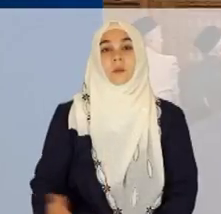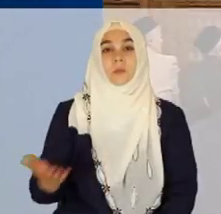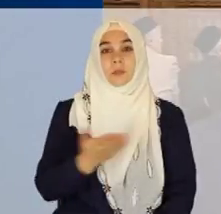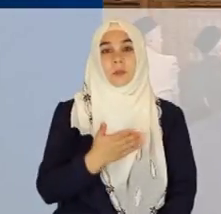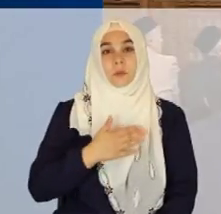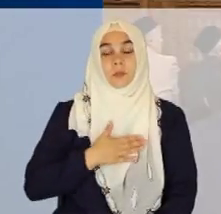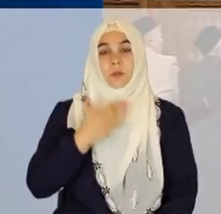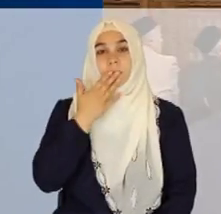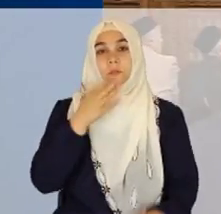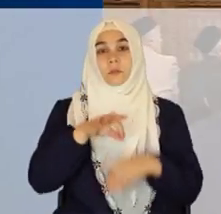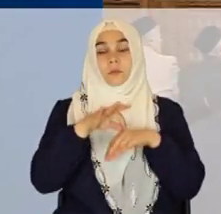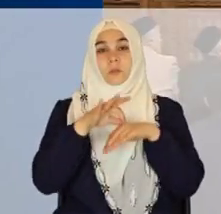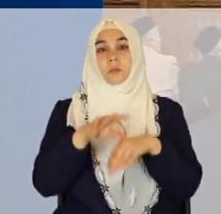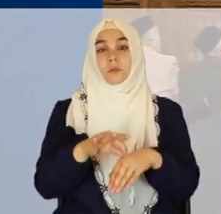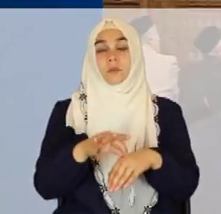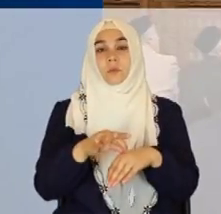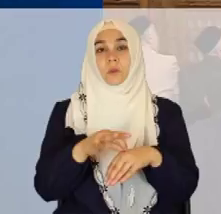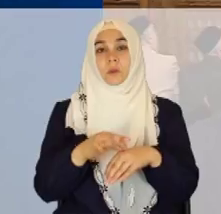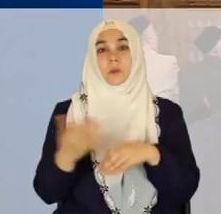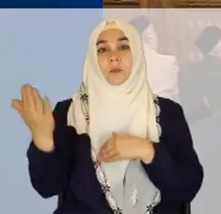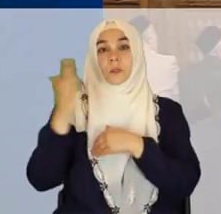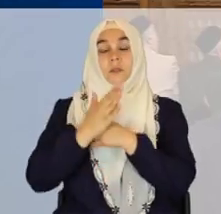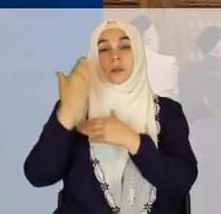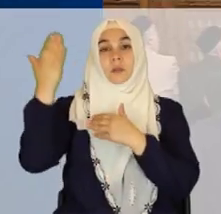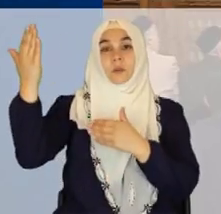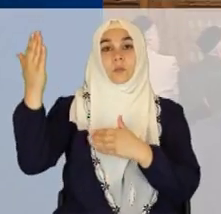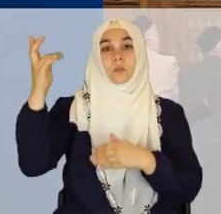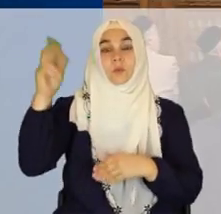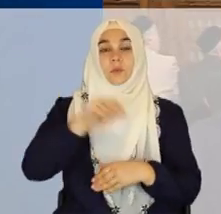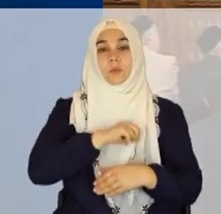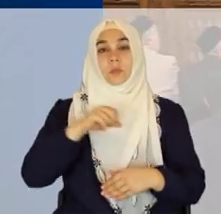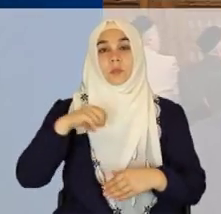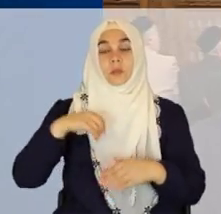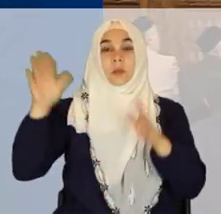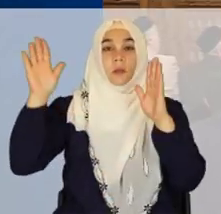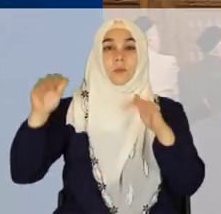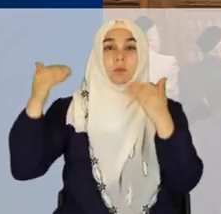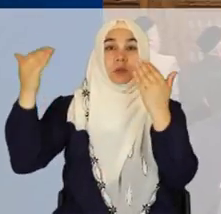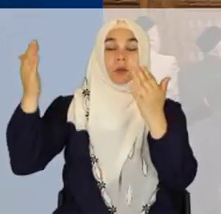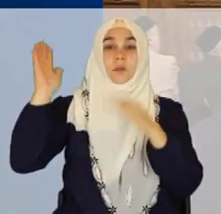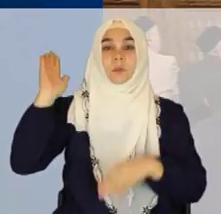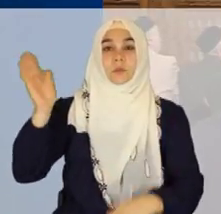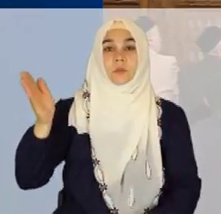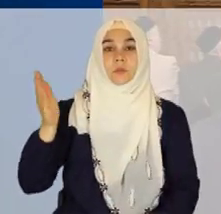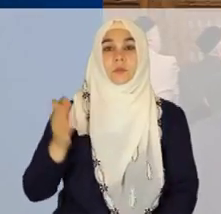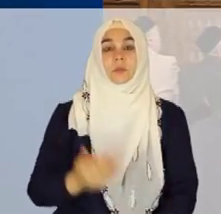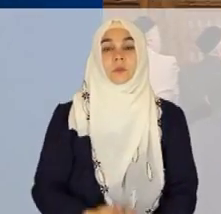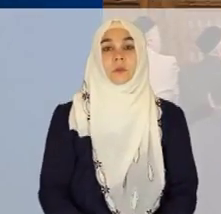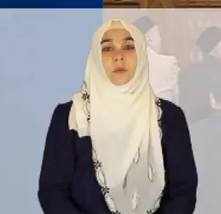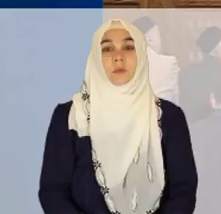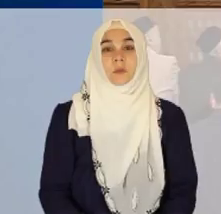Bizlarga Ramazon oyi ro'zasini tutmoqni farz qilgan Alloh taologa hamd va sanolar bo'lsin.